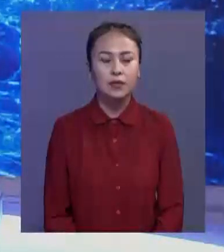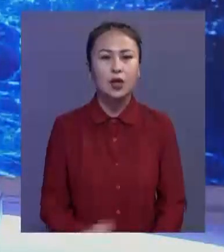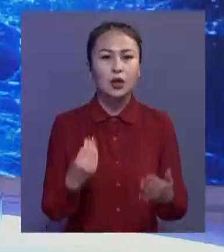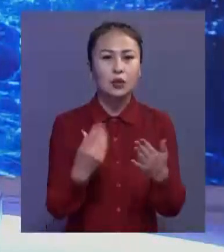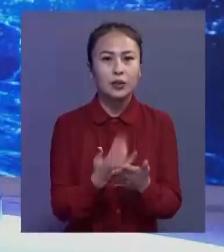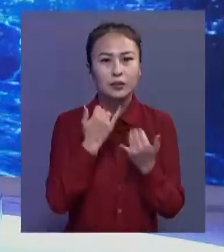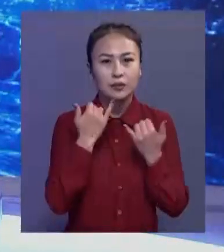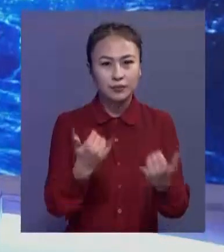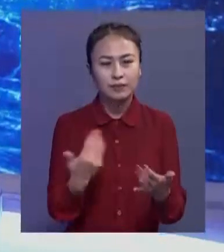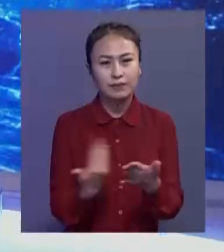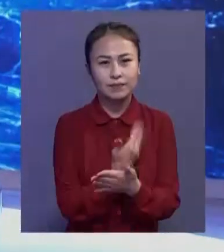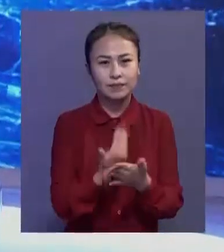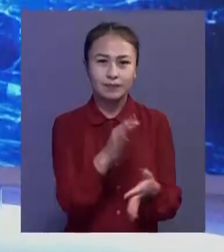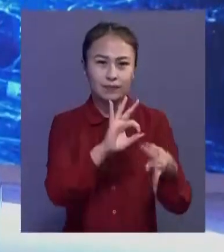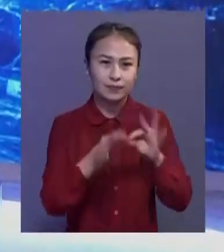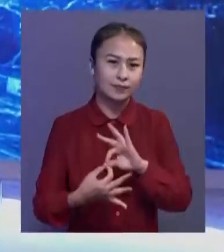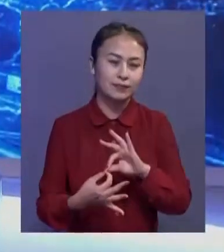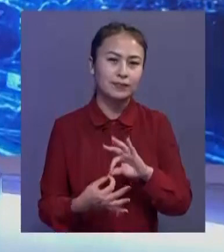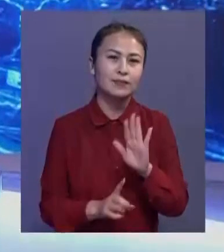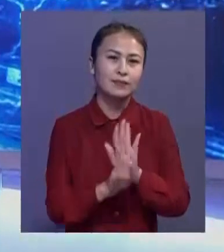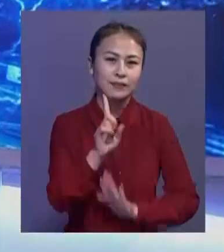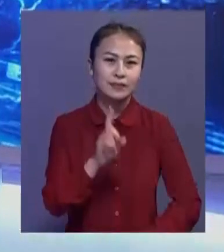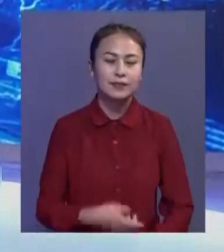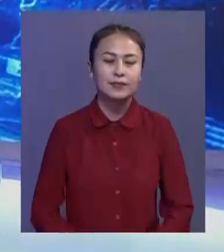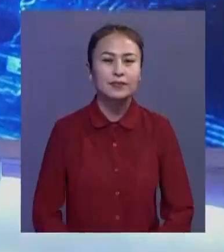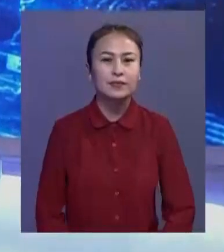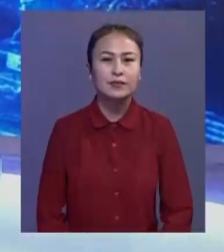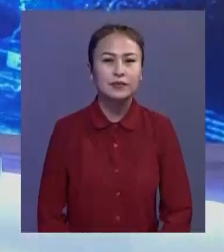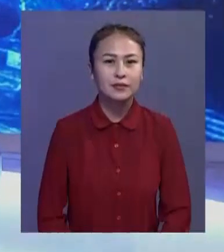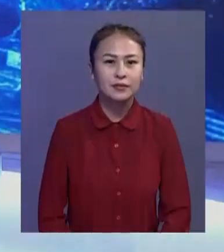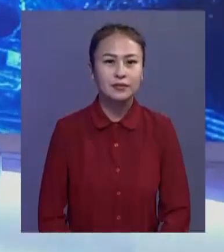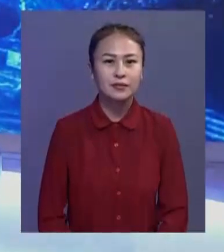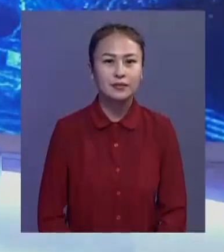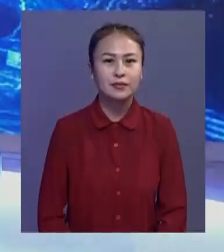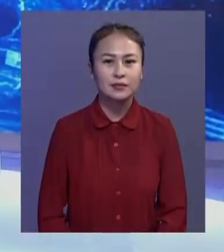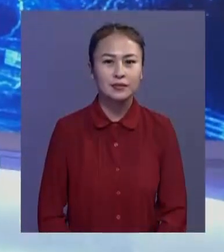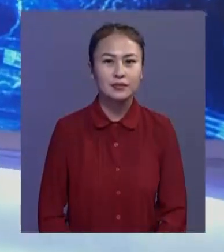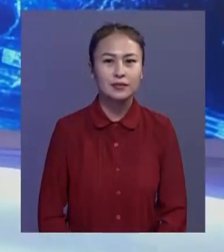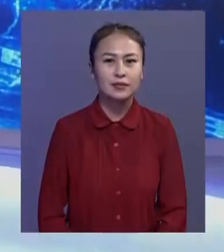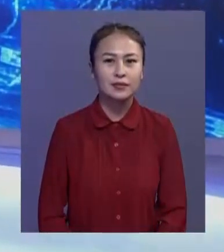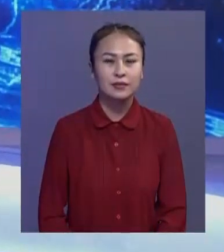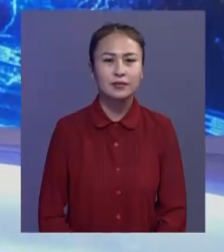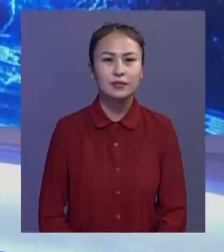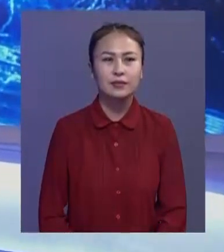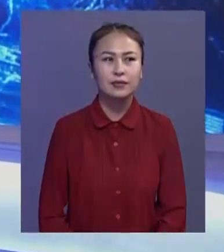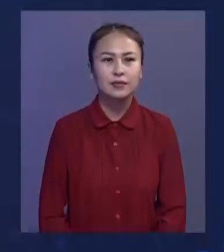Құрметті көрермен, назарларыңызда жаңалықтар. Студияда Жамбыл Зейнолла және сурд аудармашы әріптесім Жанбота Сәрсенбаева.